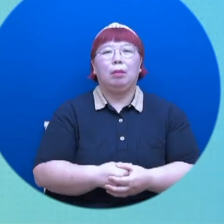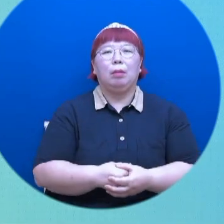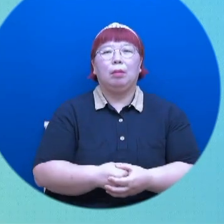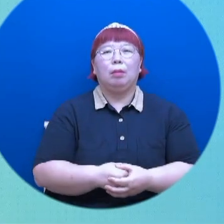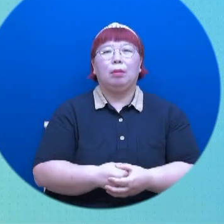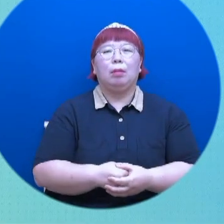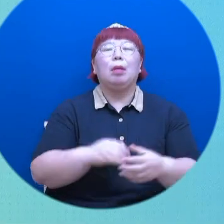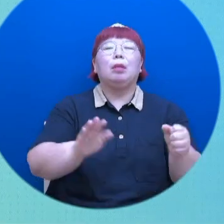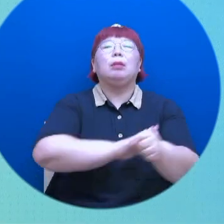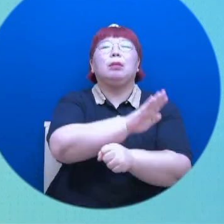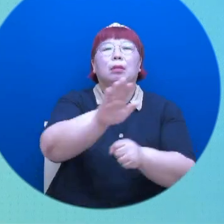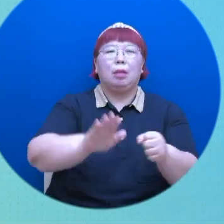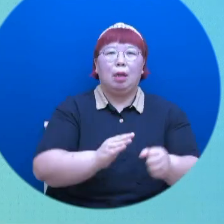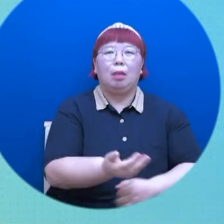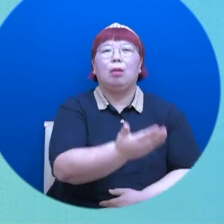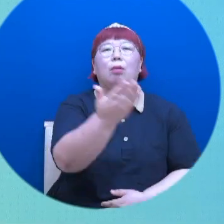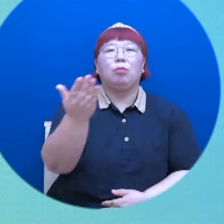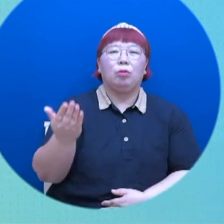사랑하는 여러분,